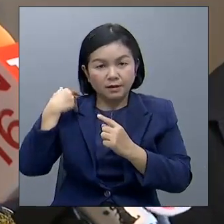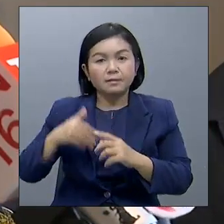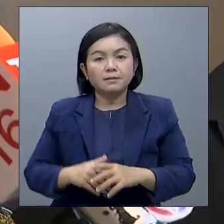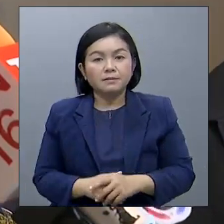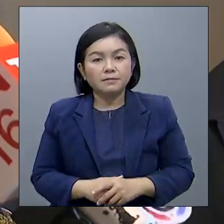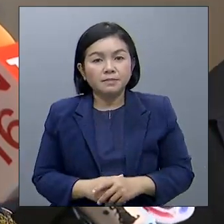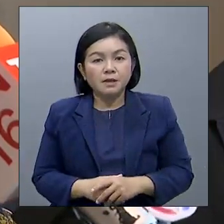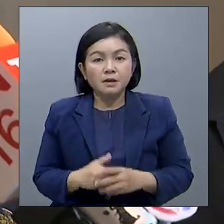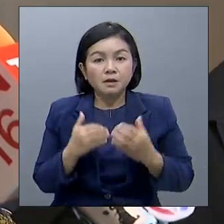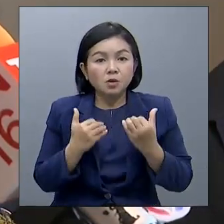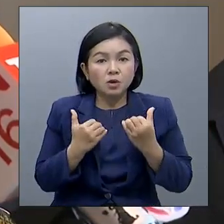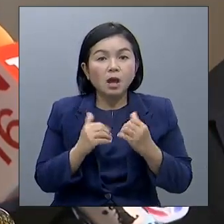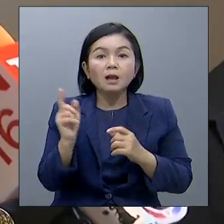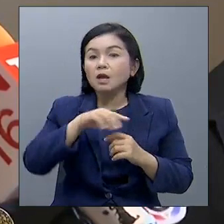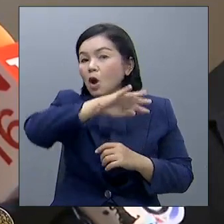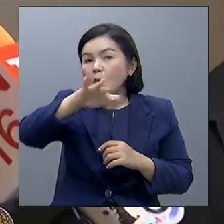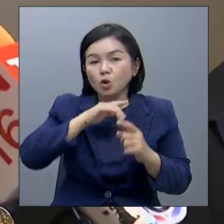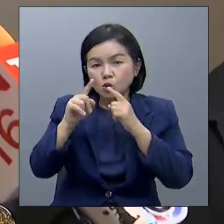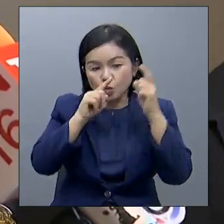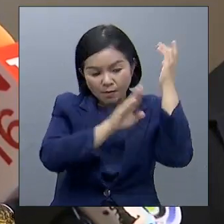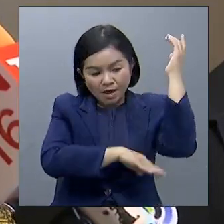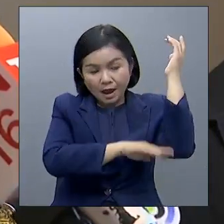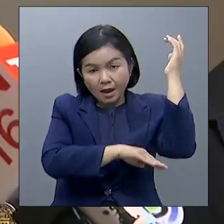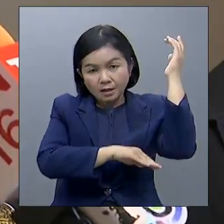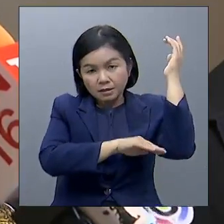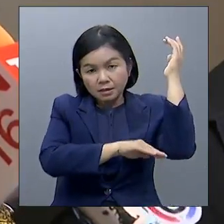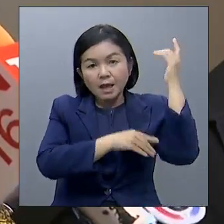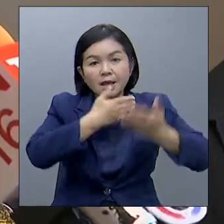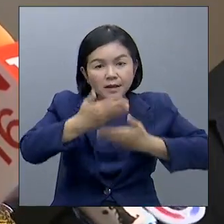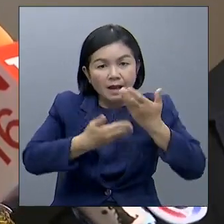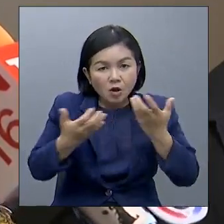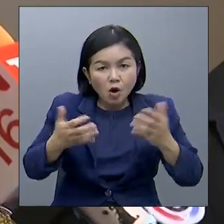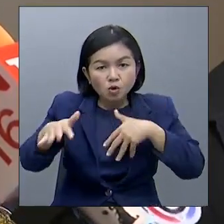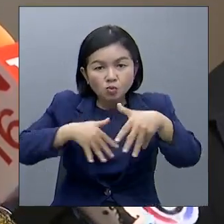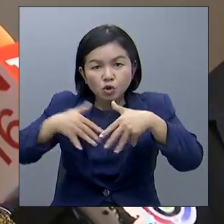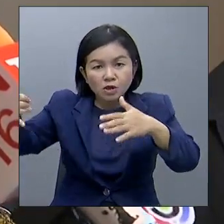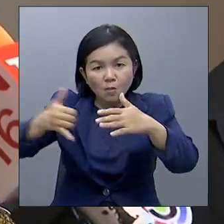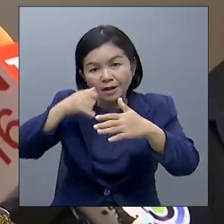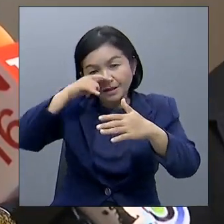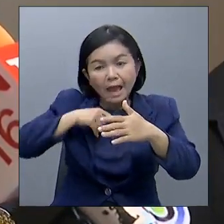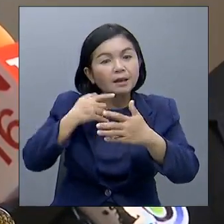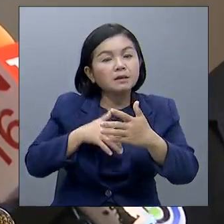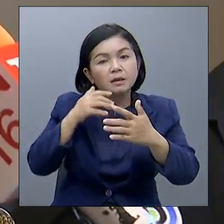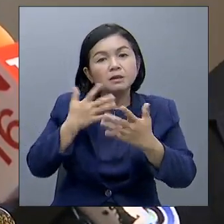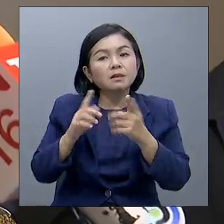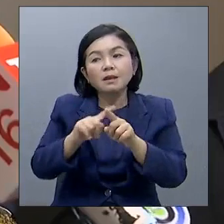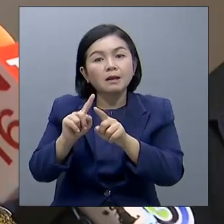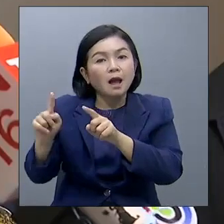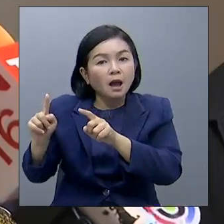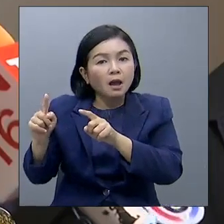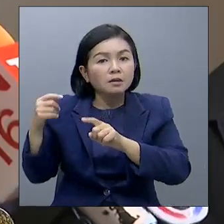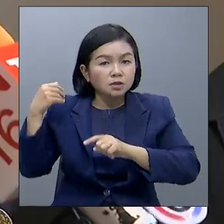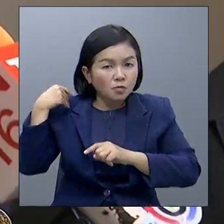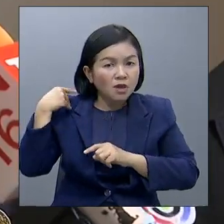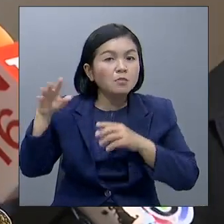ใช่ครับก็เรื่องการค้าชายแดนทั้งหมดครับแล้วก็เรื่องของการที่ตกลงเข้าเมืองและที่เรามีเรื่องที่เราได้ยก